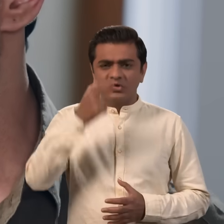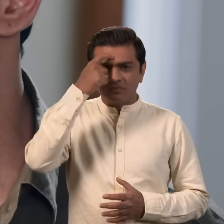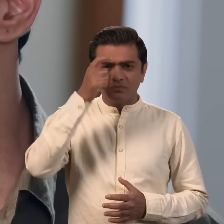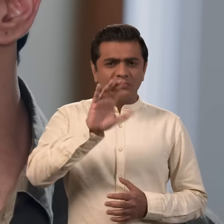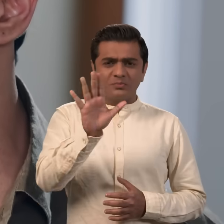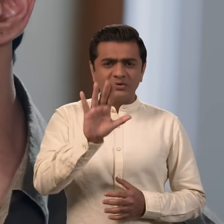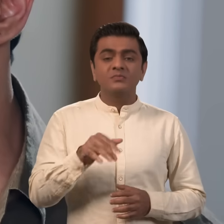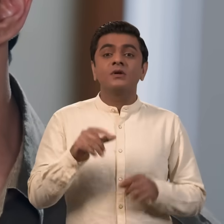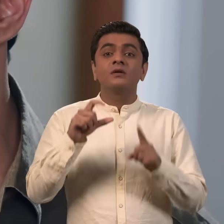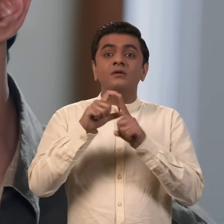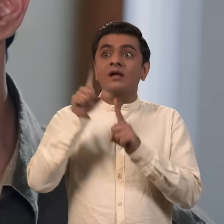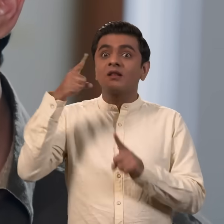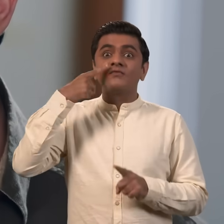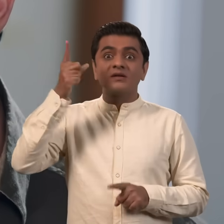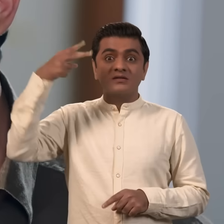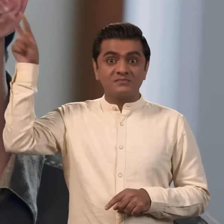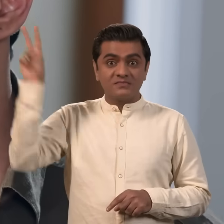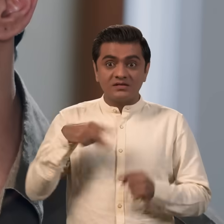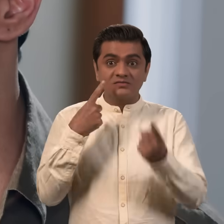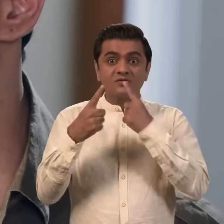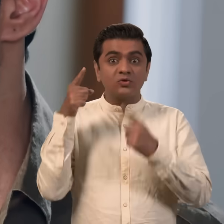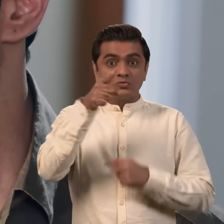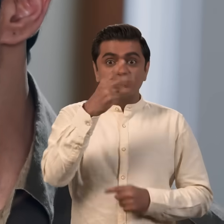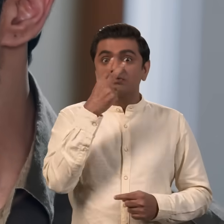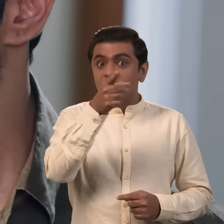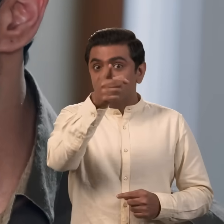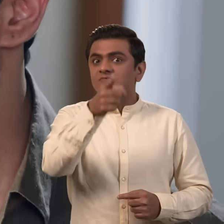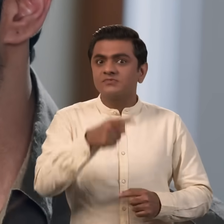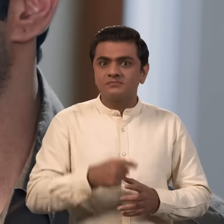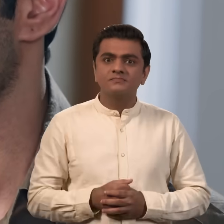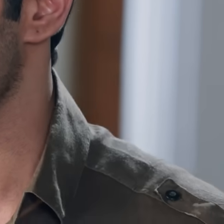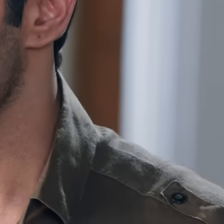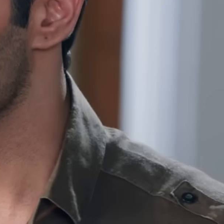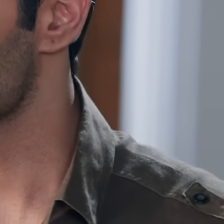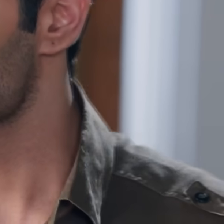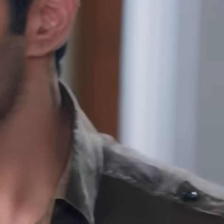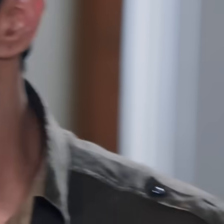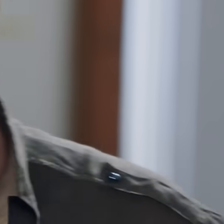कोई बात नहीं, पापा को दिल्ली से वापस आने थे, अब वही देर से निपटेंगे।